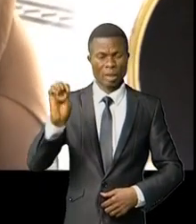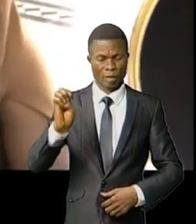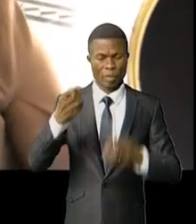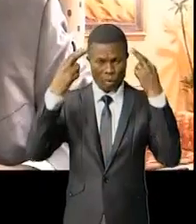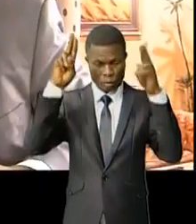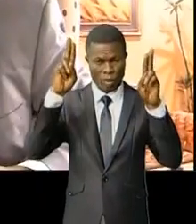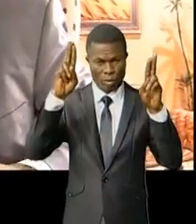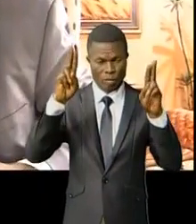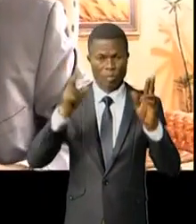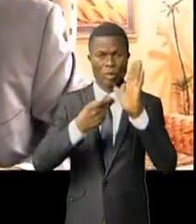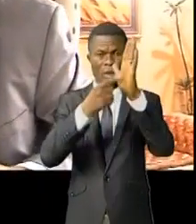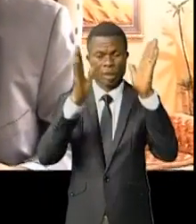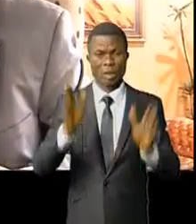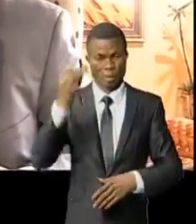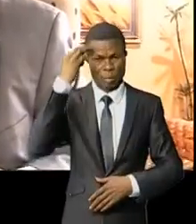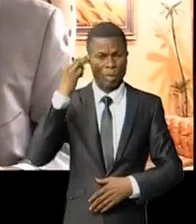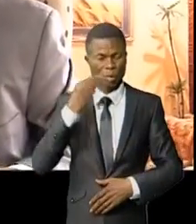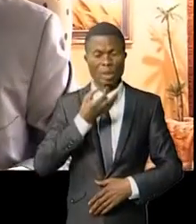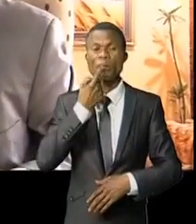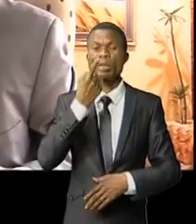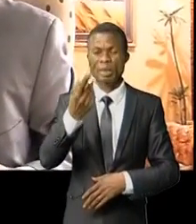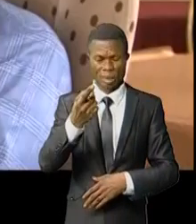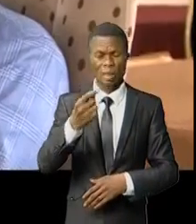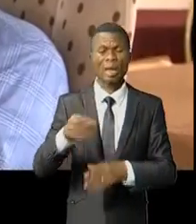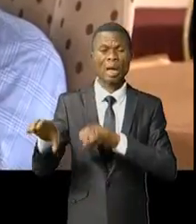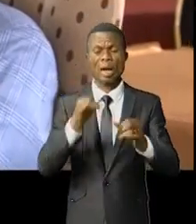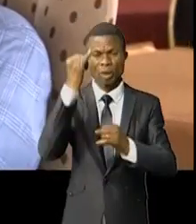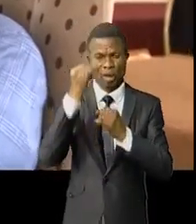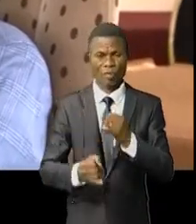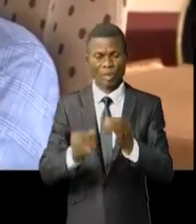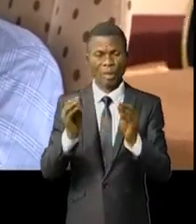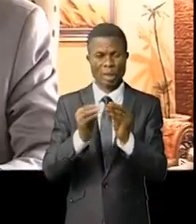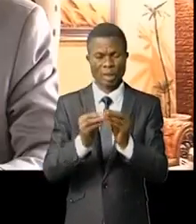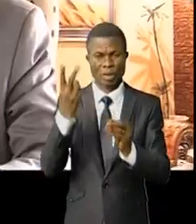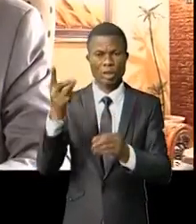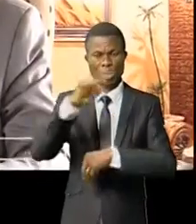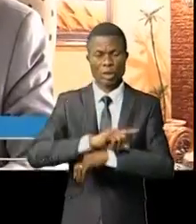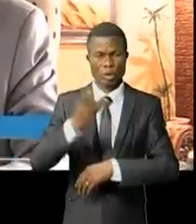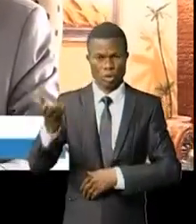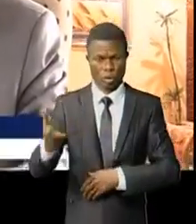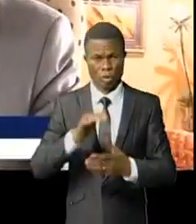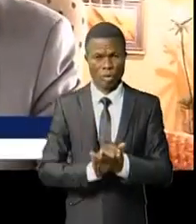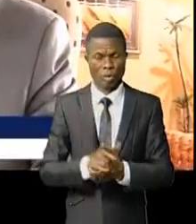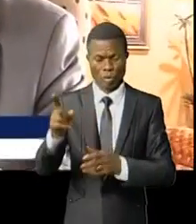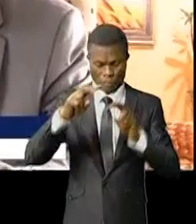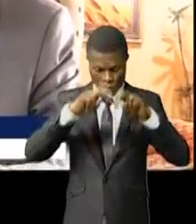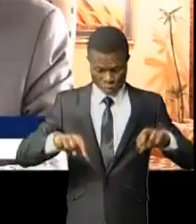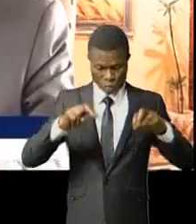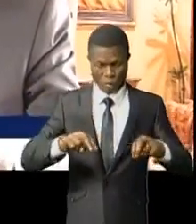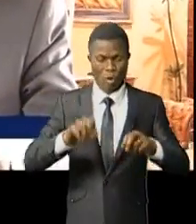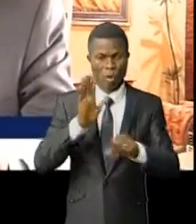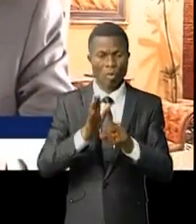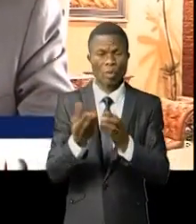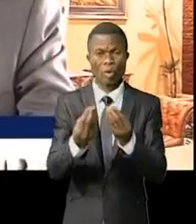a déclaré le représentant du ministre à cette cérémonie de clôture, Rodriguez Victor Nyangui. Vous avez examiné les pistes de